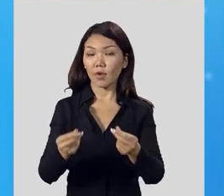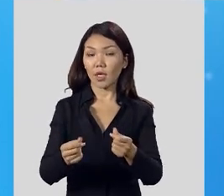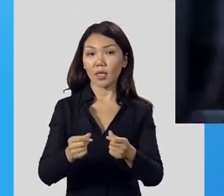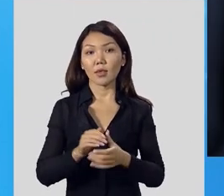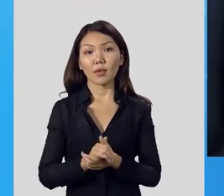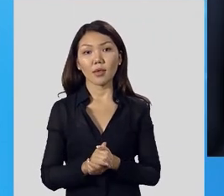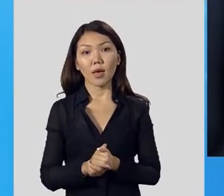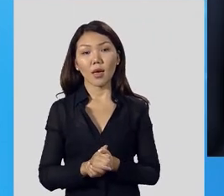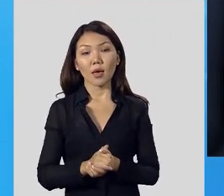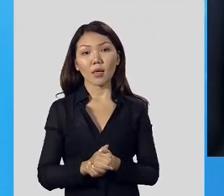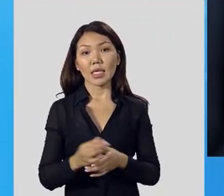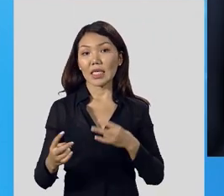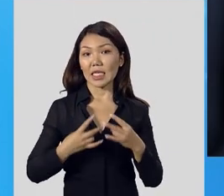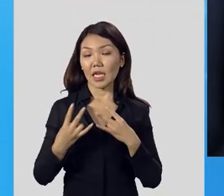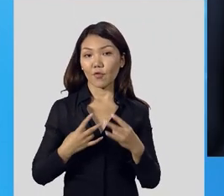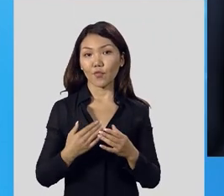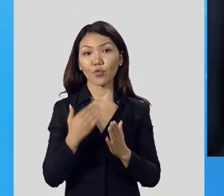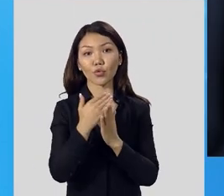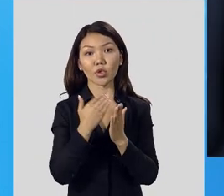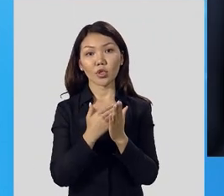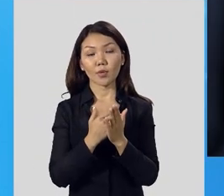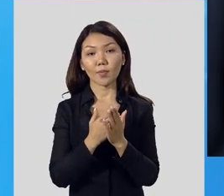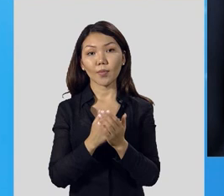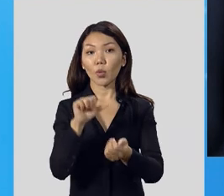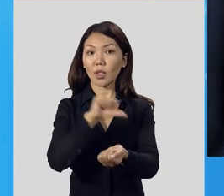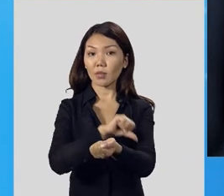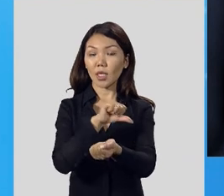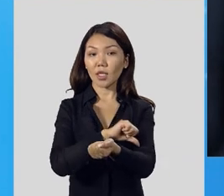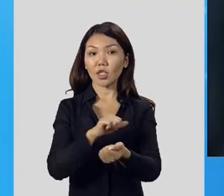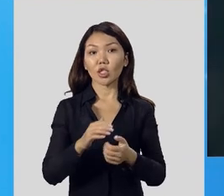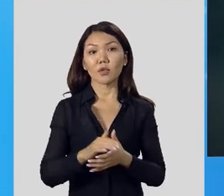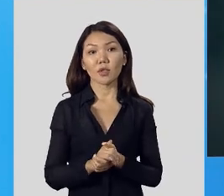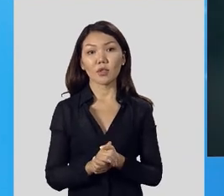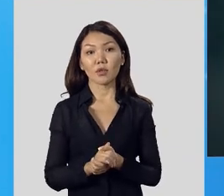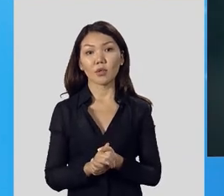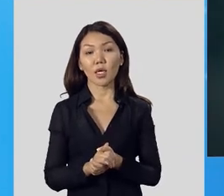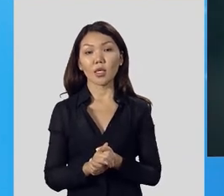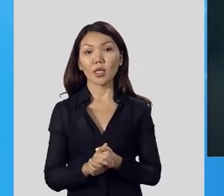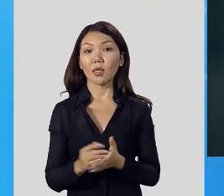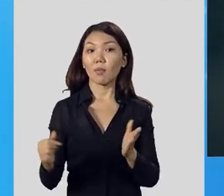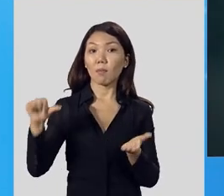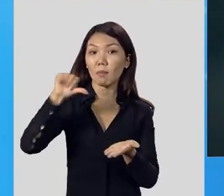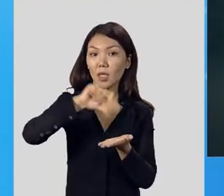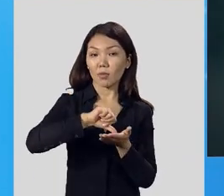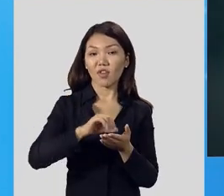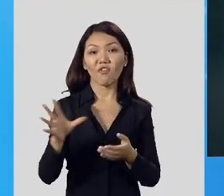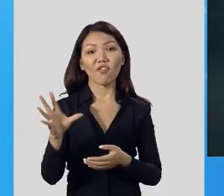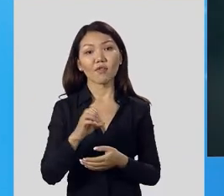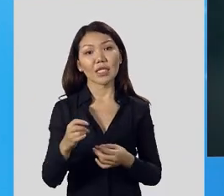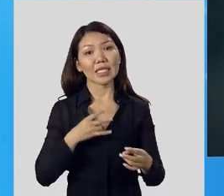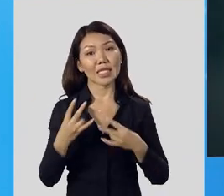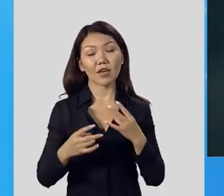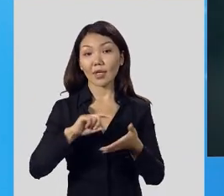систему оказывает потребление наркотических веществ. Они проникают практически во все